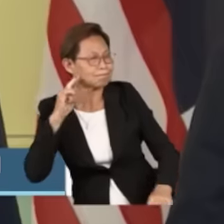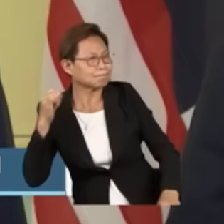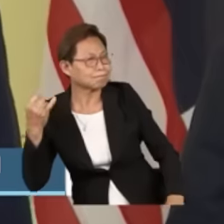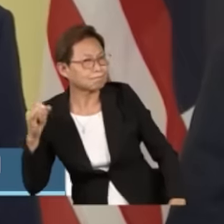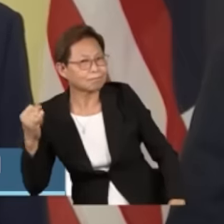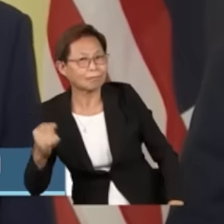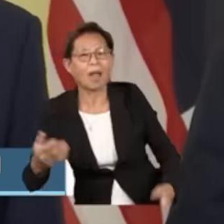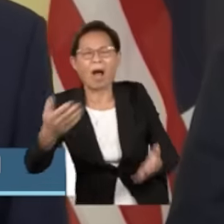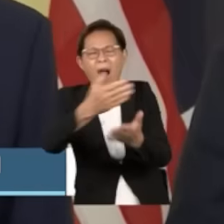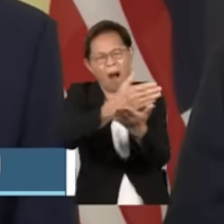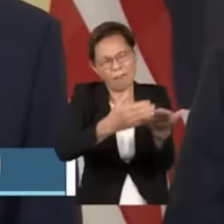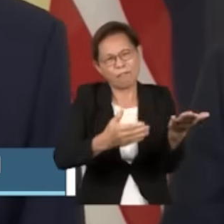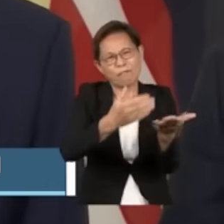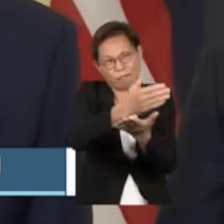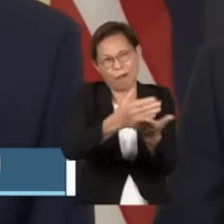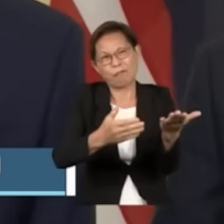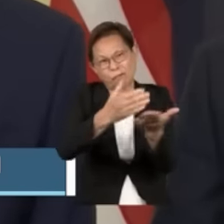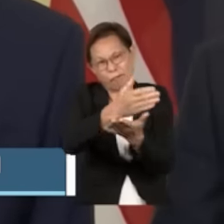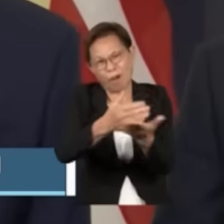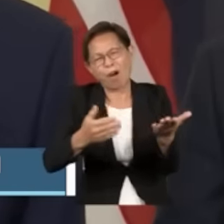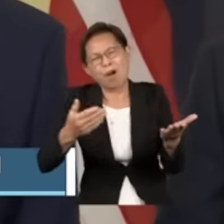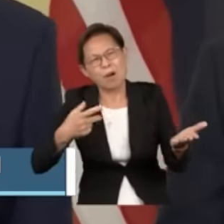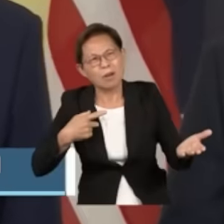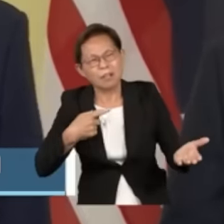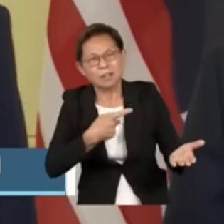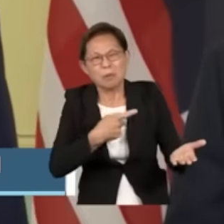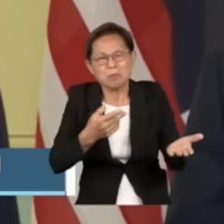Nah, itu sebahagiannya mungkin kita